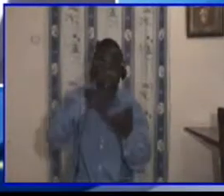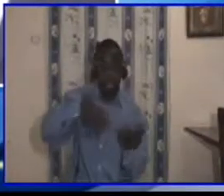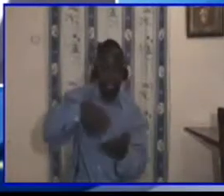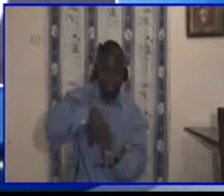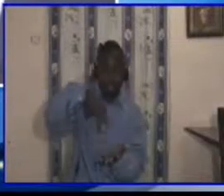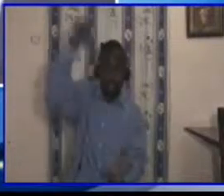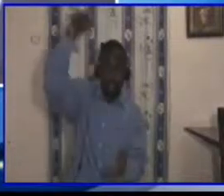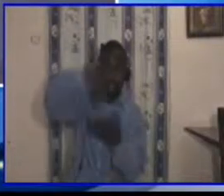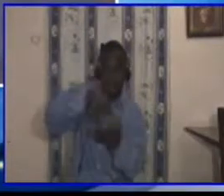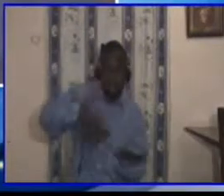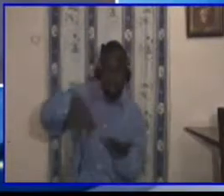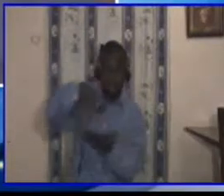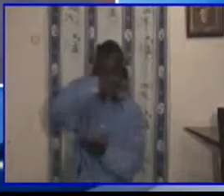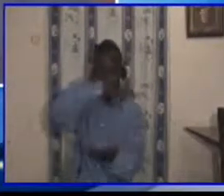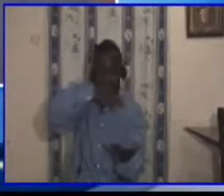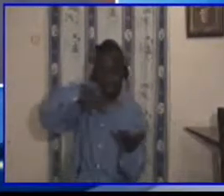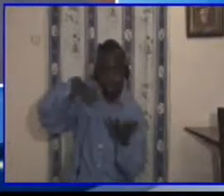modo meraviglioso